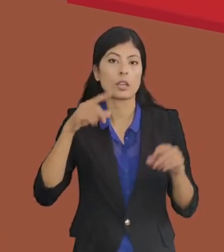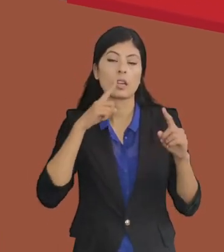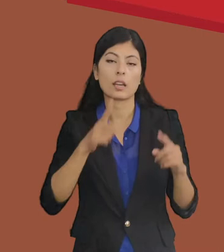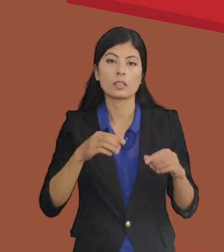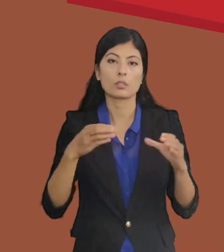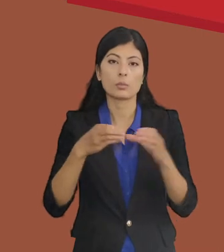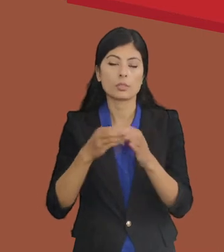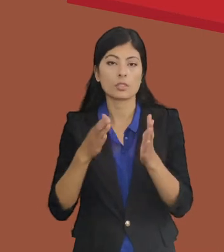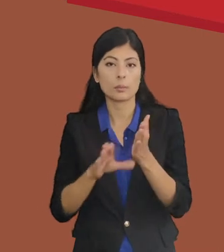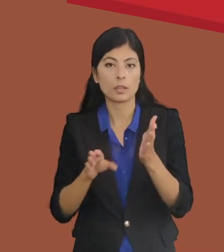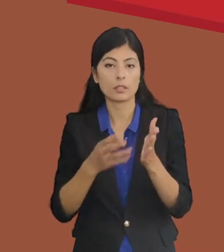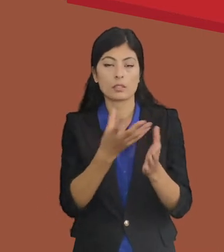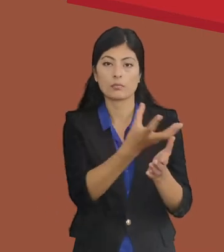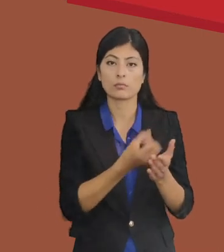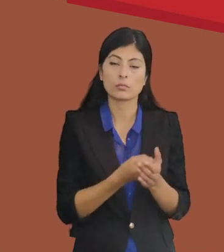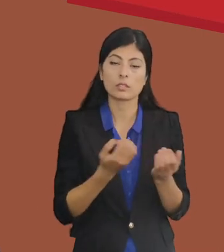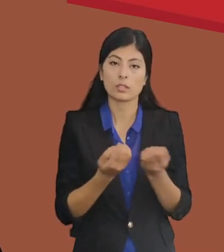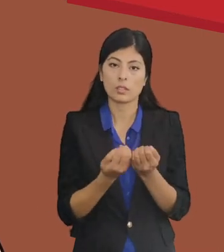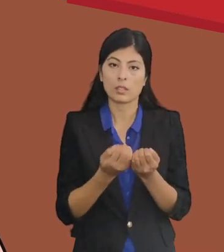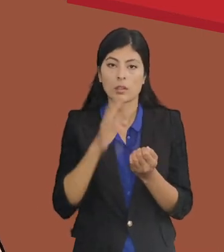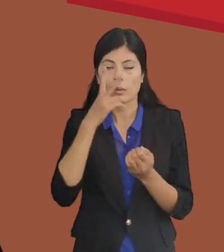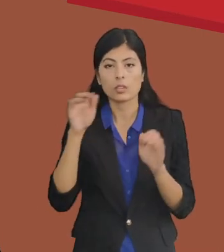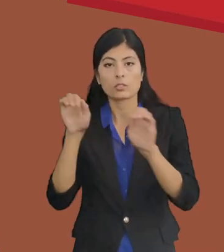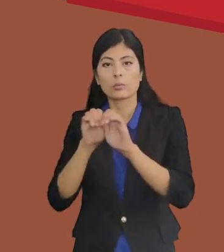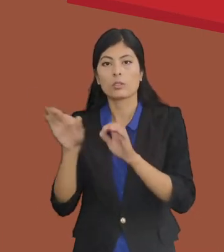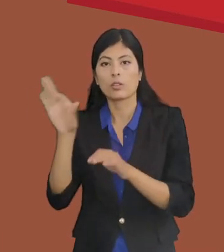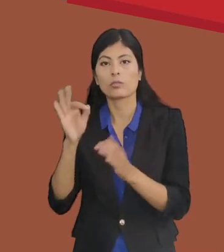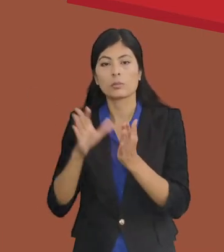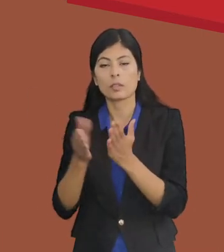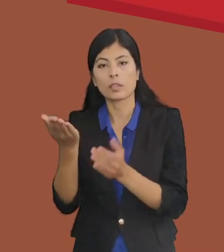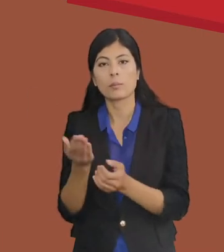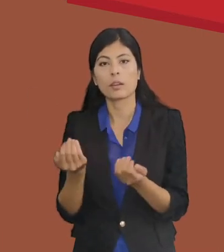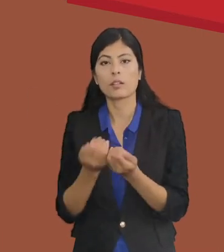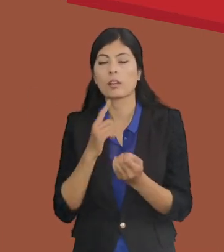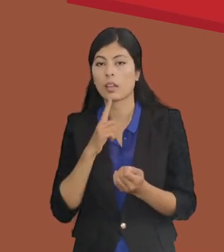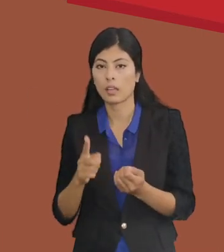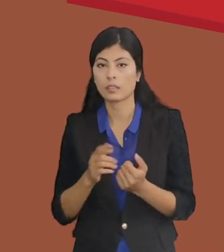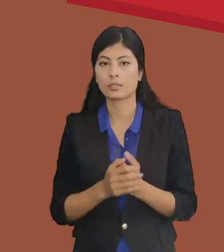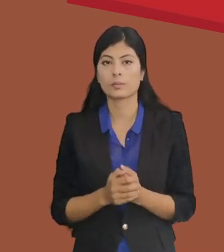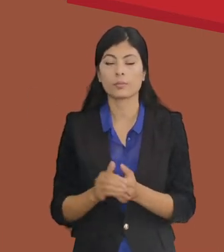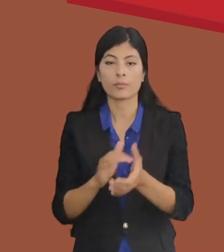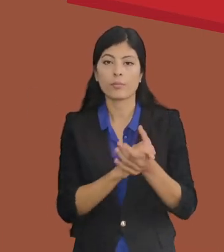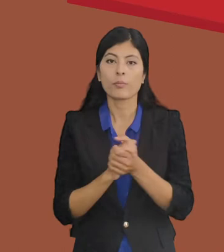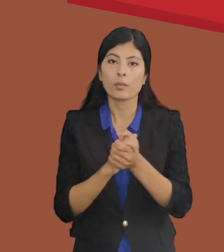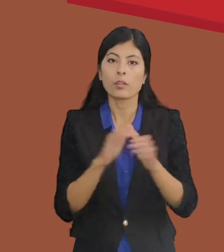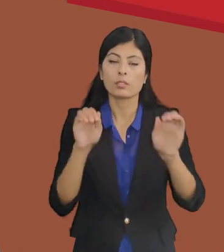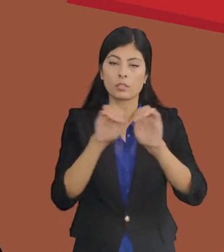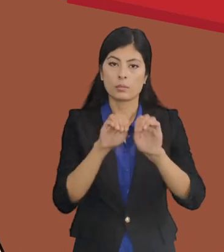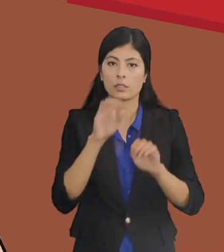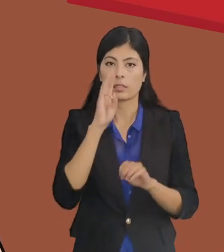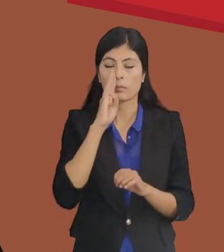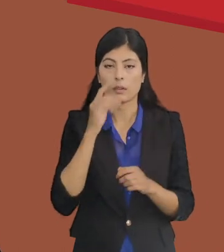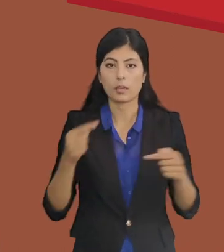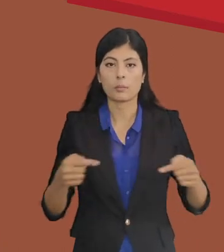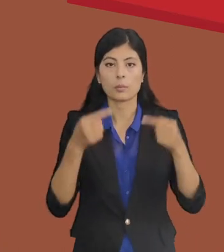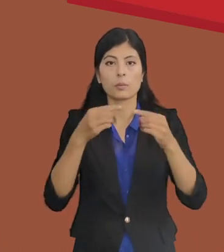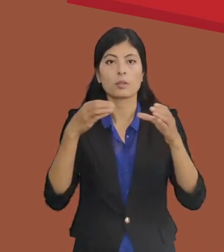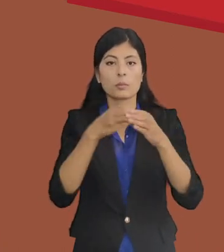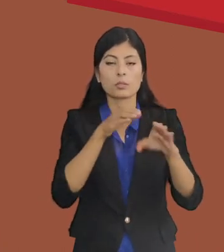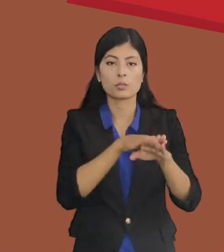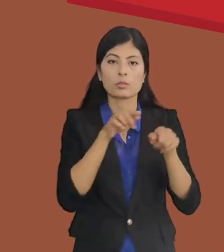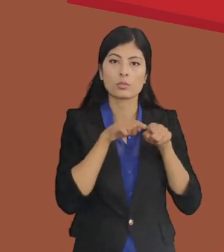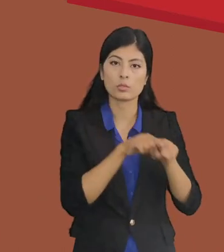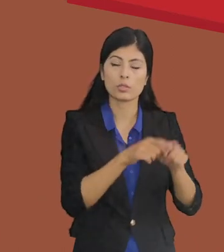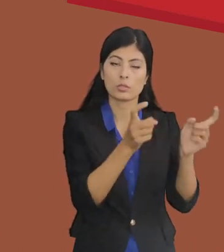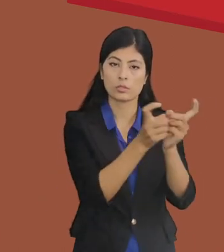गरी पक्षबाट पेश गर्न लगाउने वा सम्बन्धित निकायबाट माग गर्ने आदेश, मेलमिलापका सम्बन्धमा